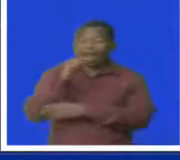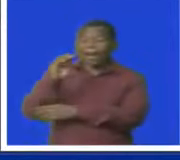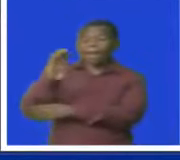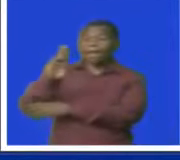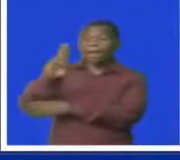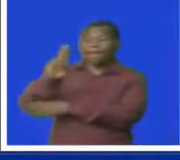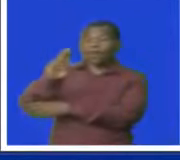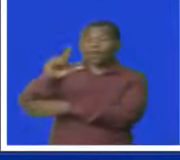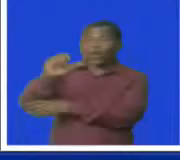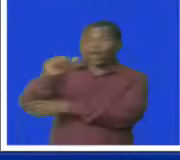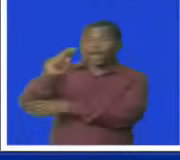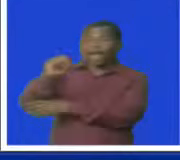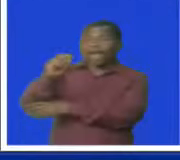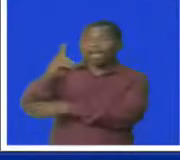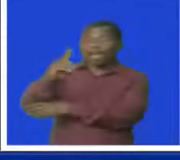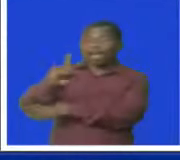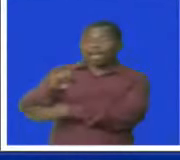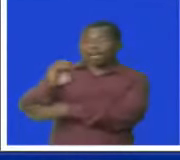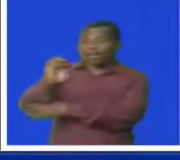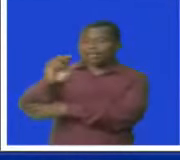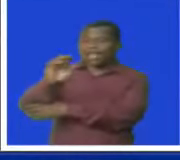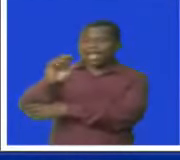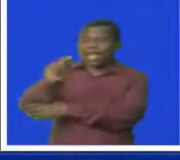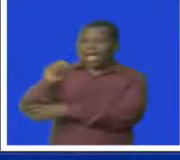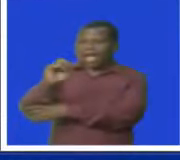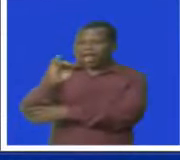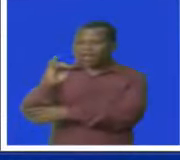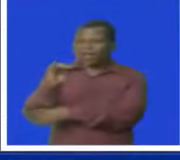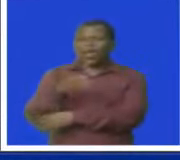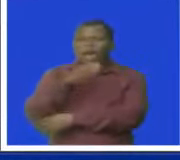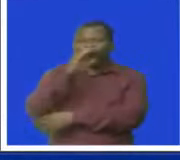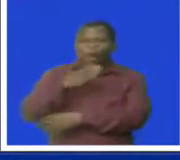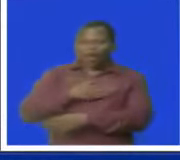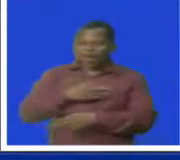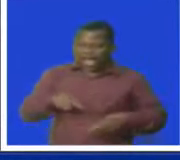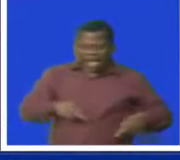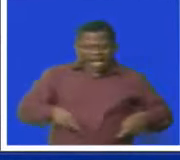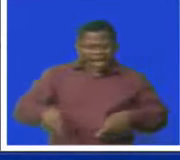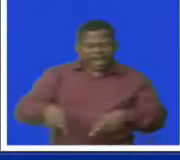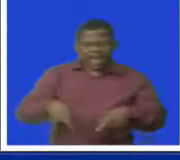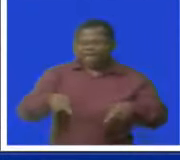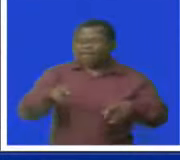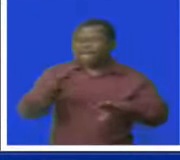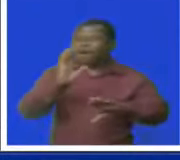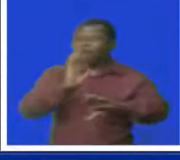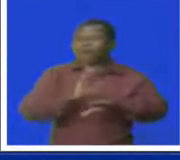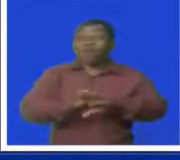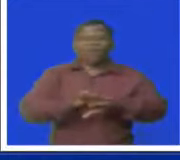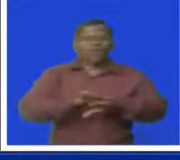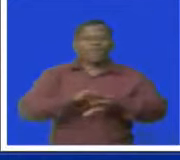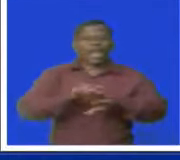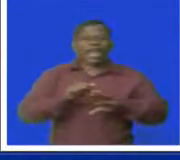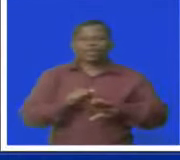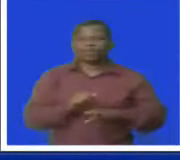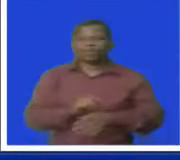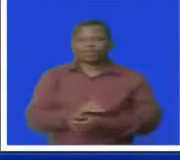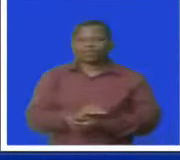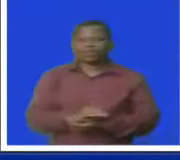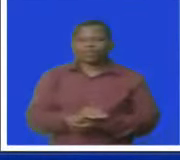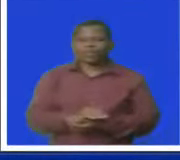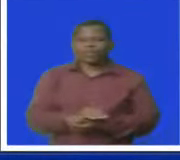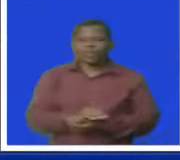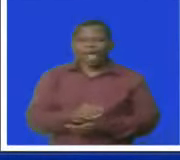edudana. Indzawo lengenamfula kude umfula lowenca khona nemithombo leyi khona sekwasha